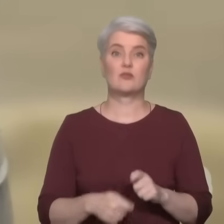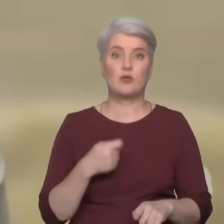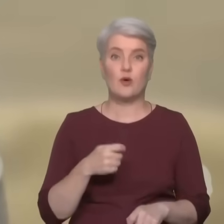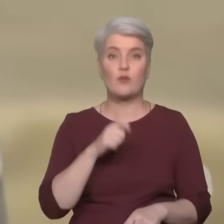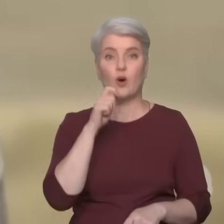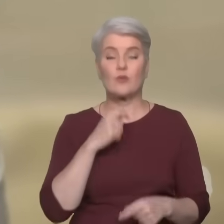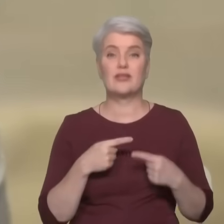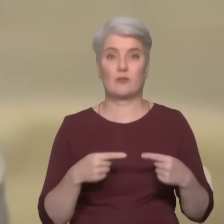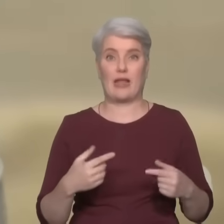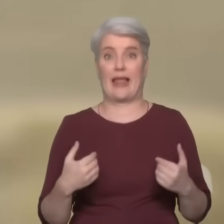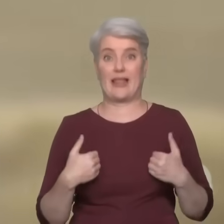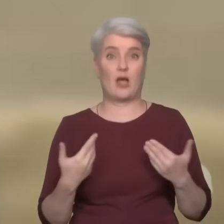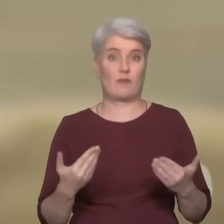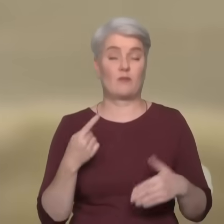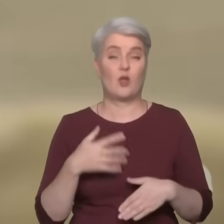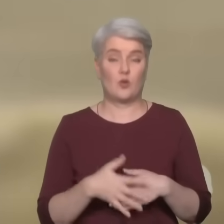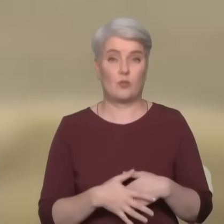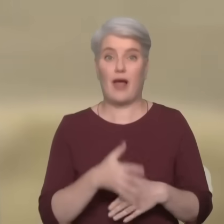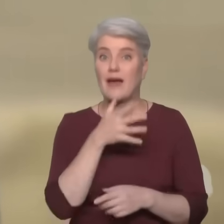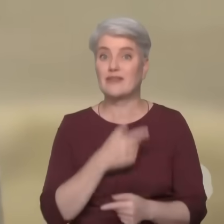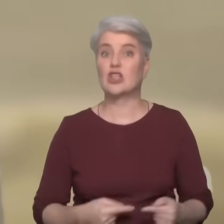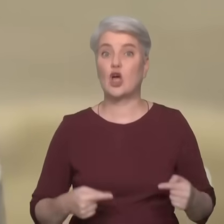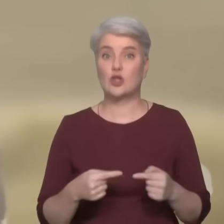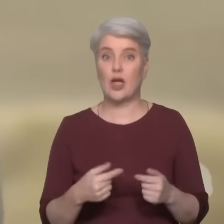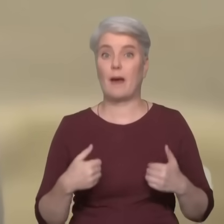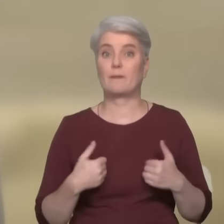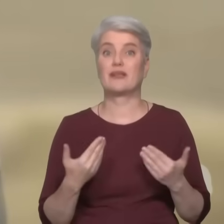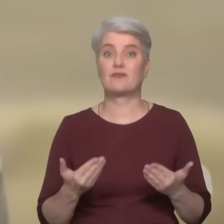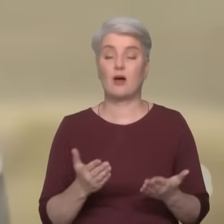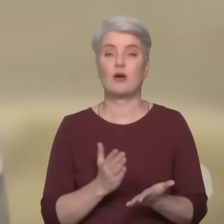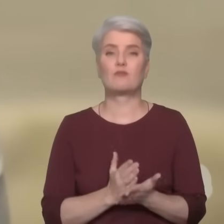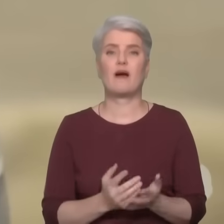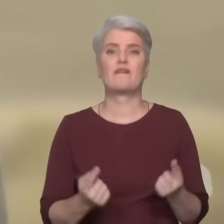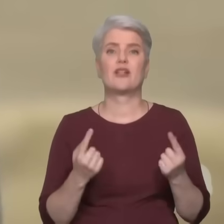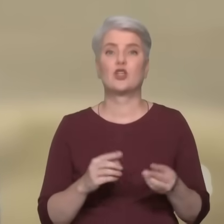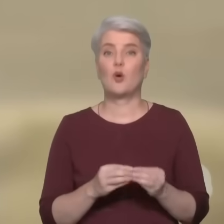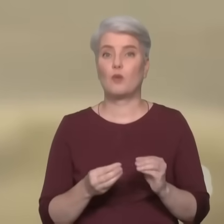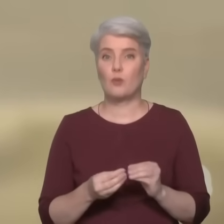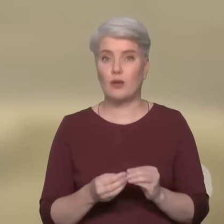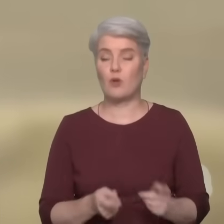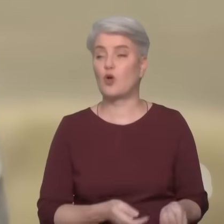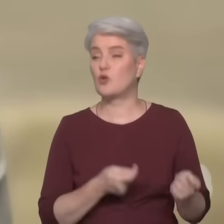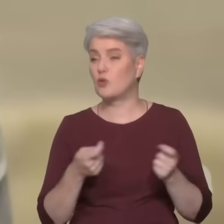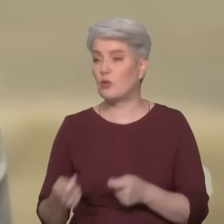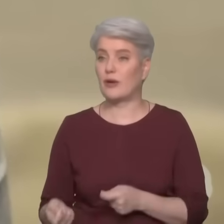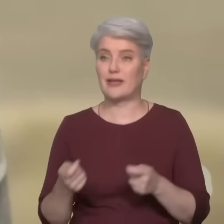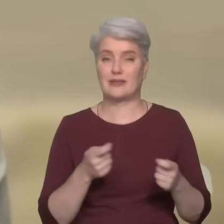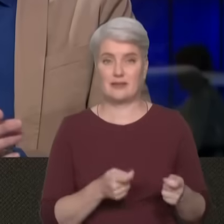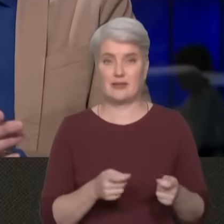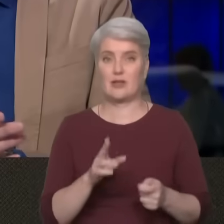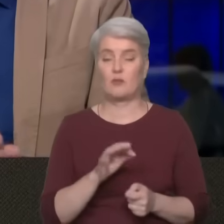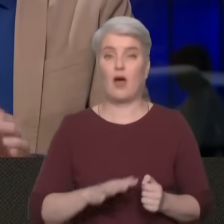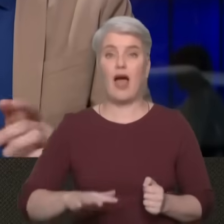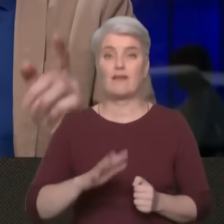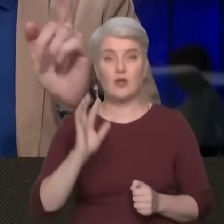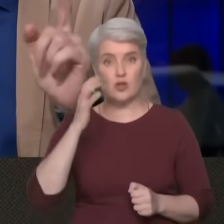української продукції. Нам з вами це зрозуміло. В той же час ми з вами, маючи величезну проблему логістично щодо акваторії